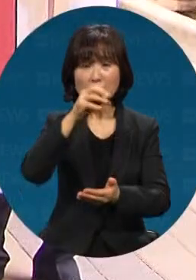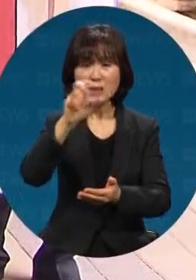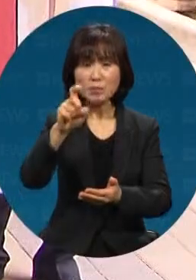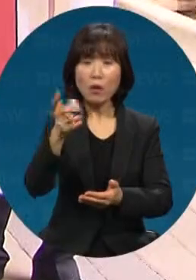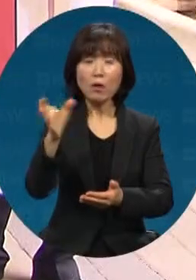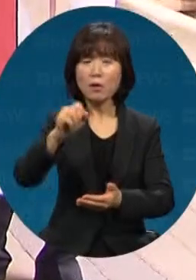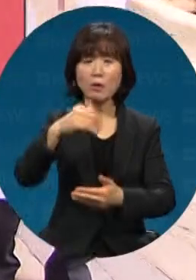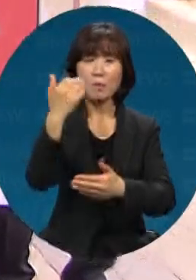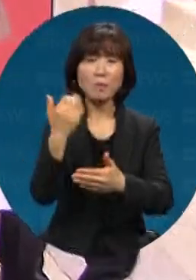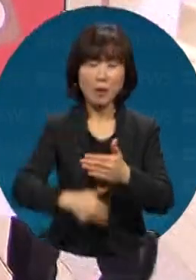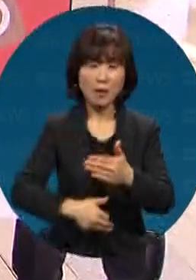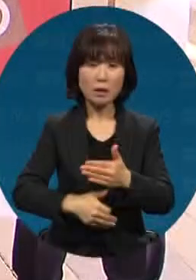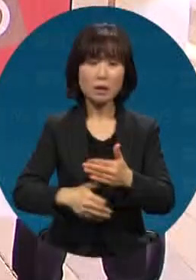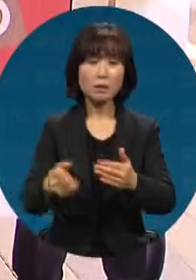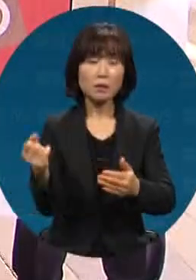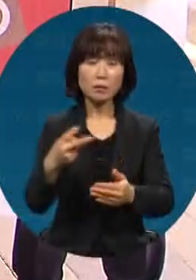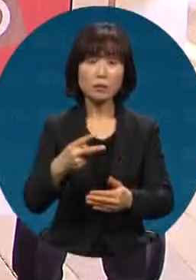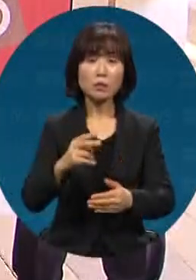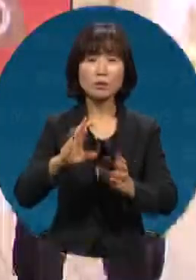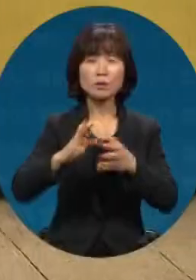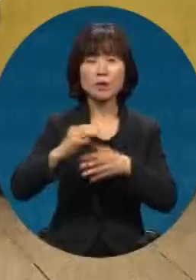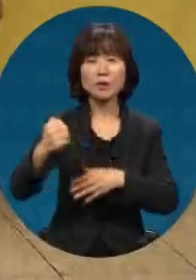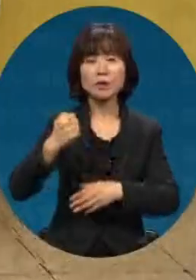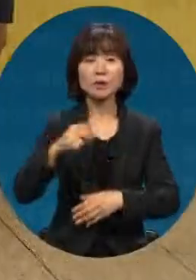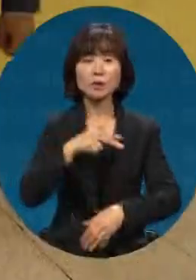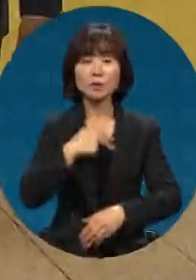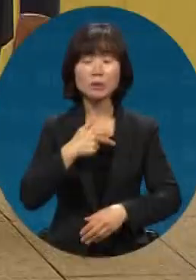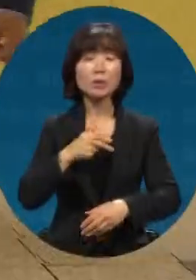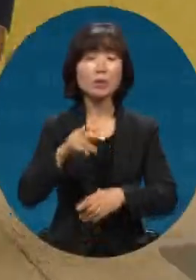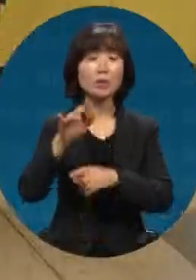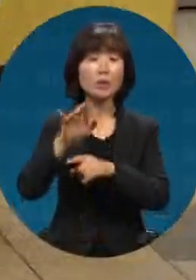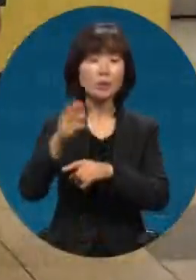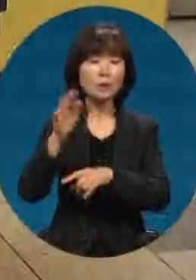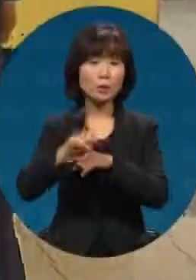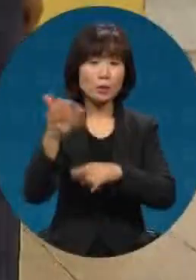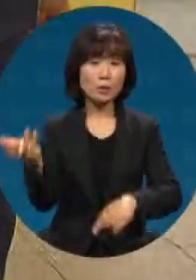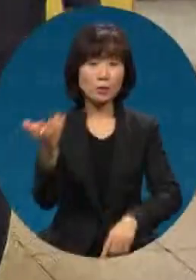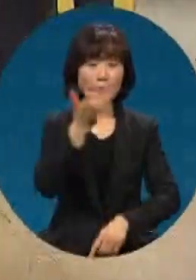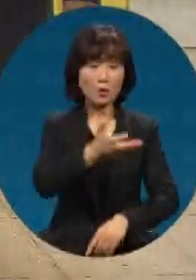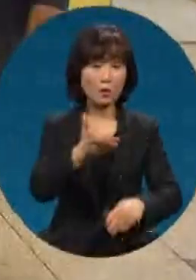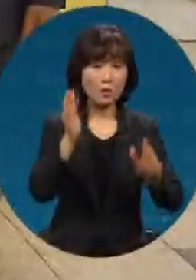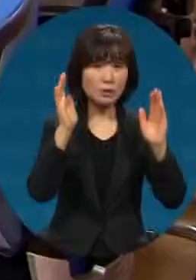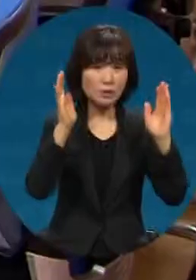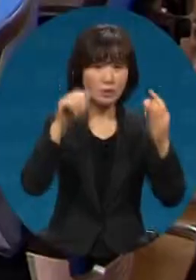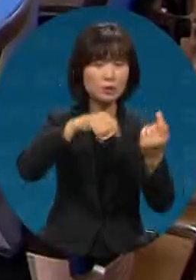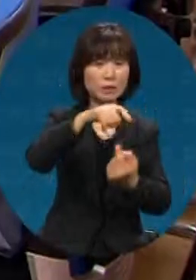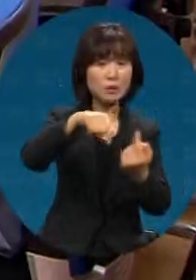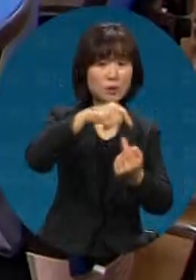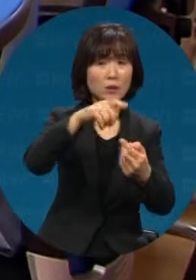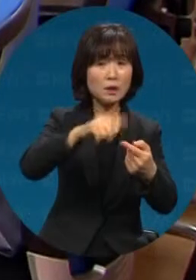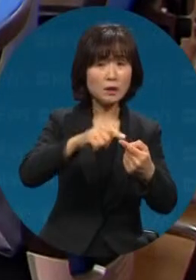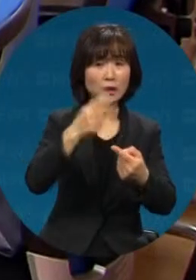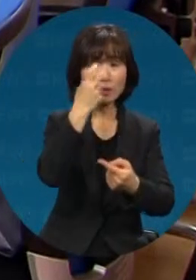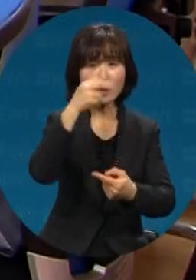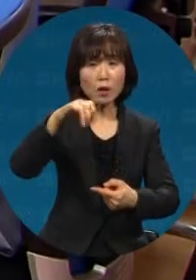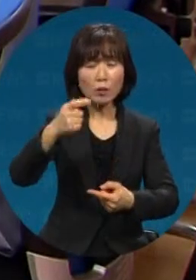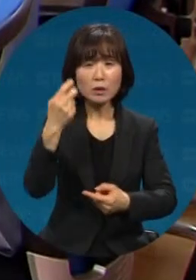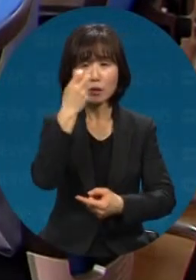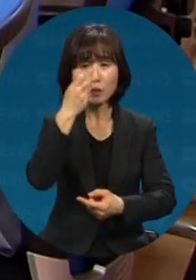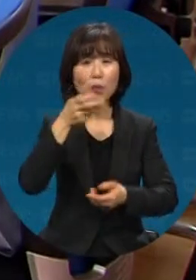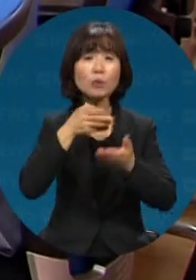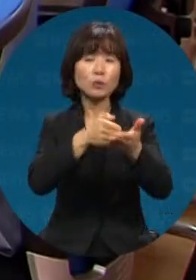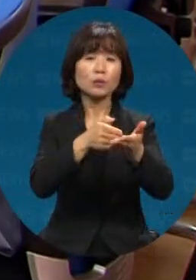여기에 더해 최근엔 국민의 의원들이 농촌 유학 사업에 대한 감사원 감사까지 요구하고 있습니다